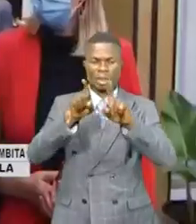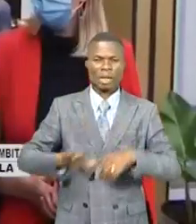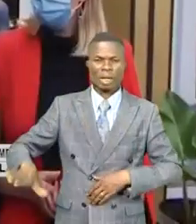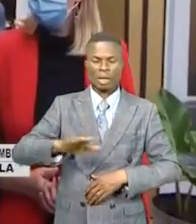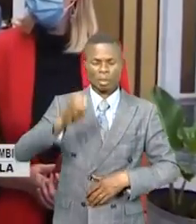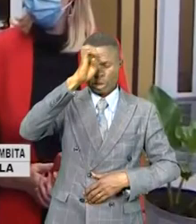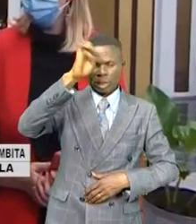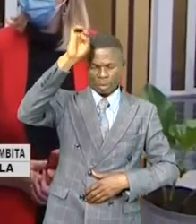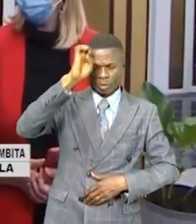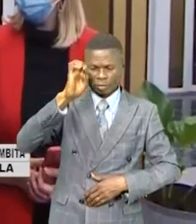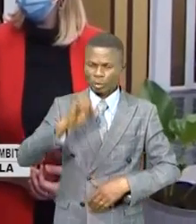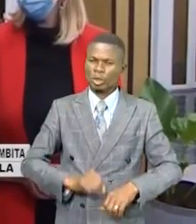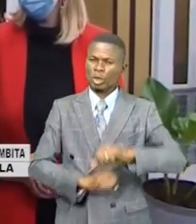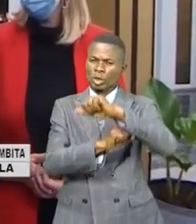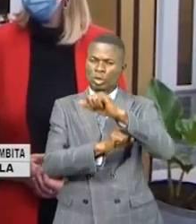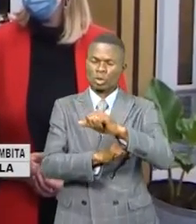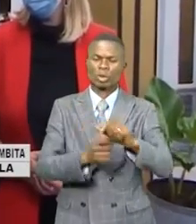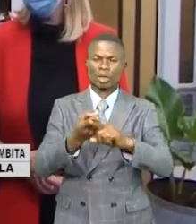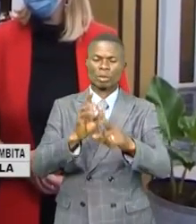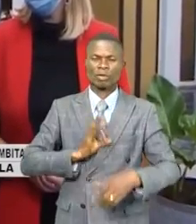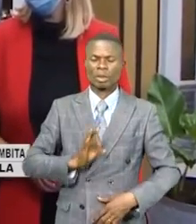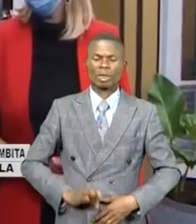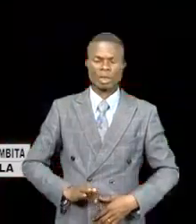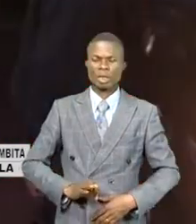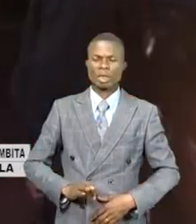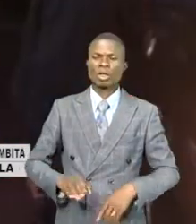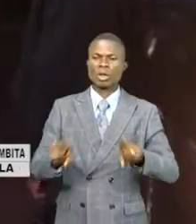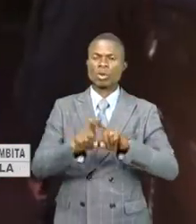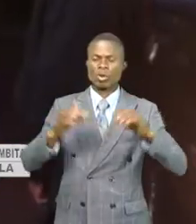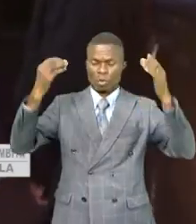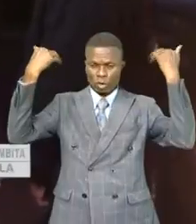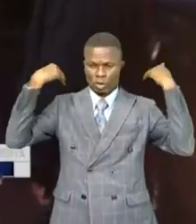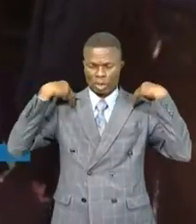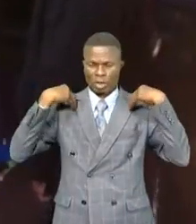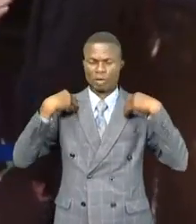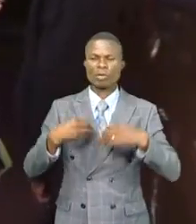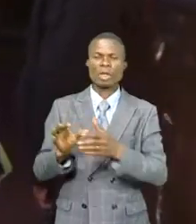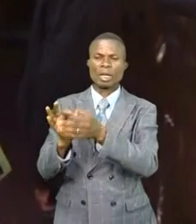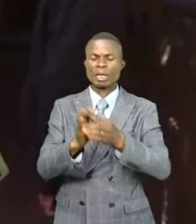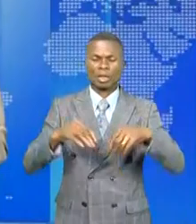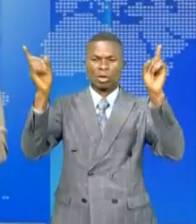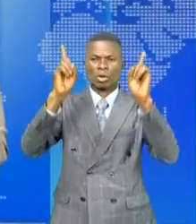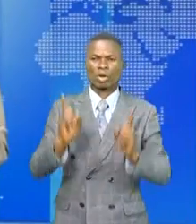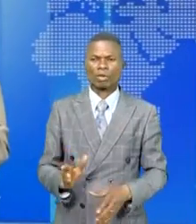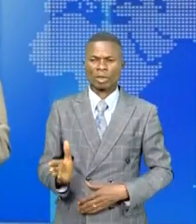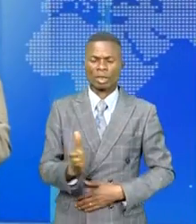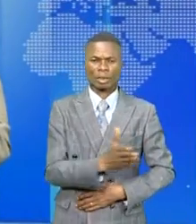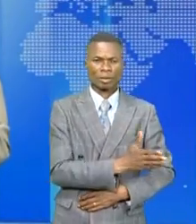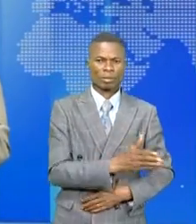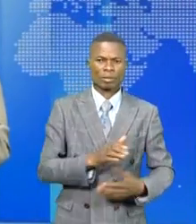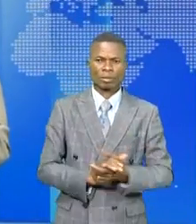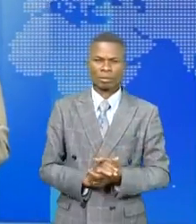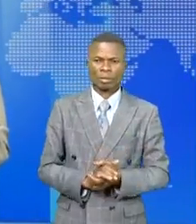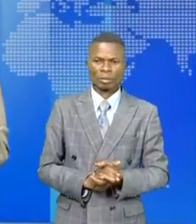la médiation du président Félix-Antoine Tshisekedi Tshilombo, président en exercice de l'Union africaine.